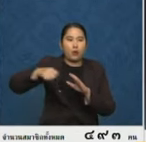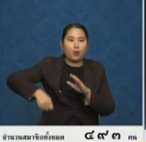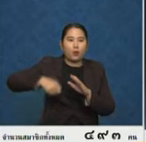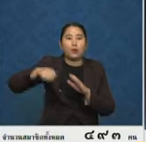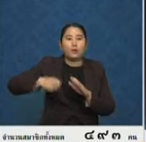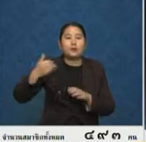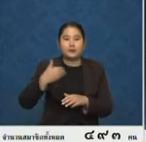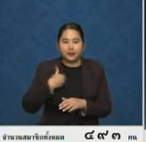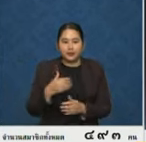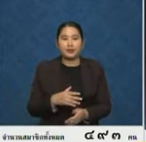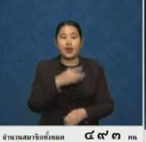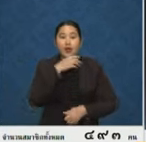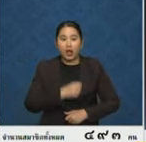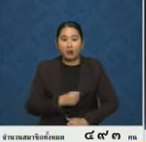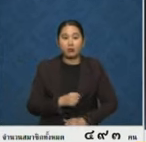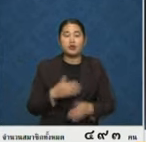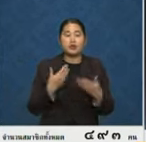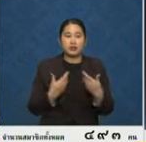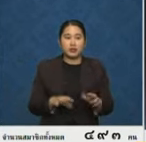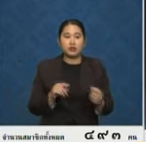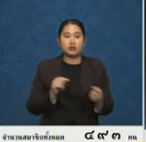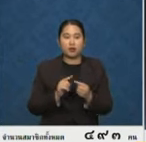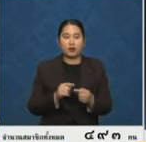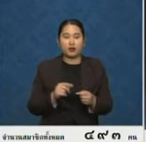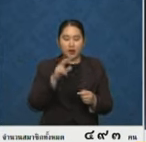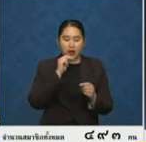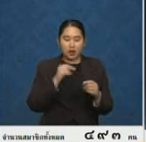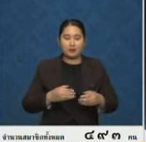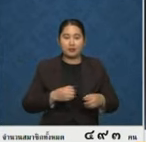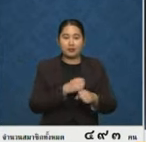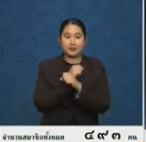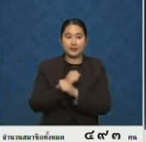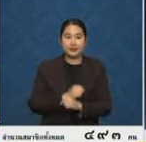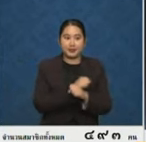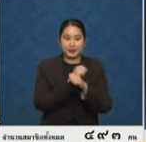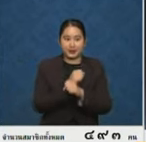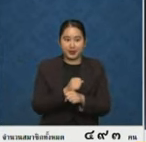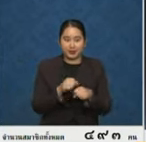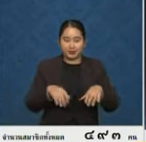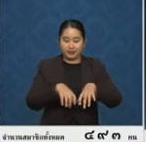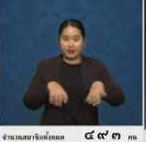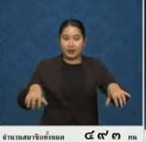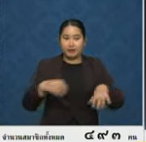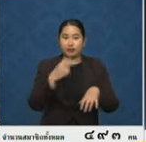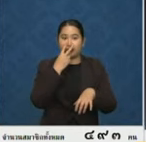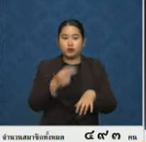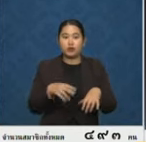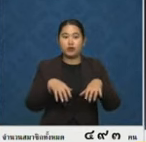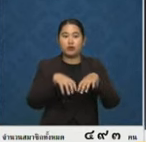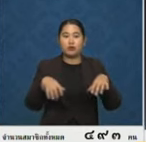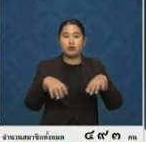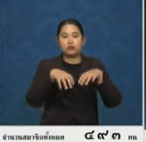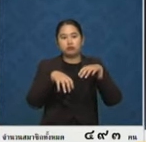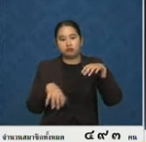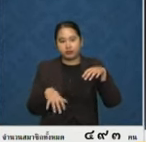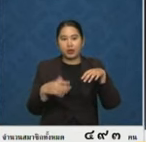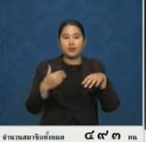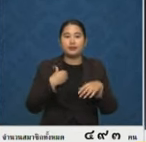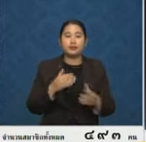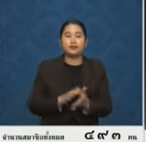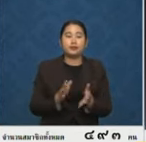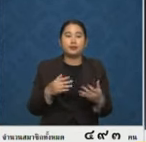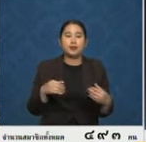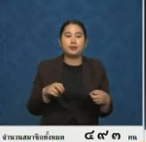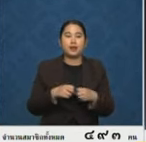ประตูครับแล้วก็คูกั้นน้ำนะครับทั้ง 2ข้างนะครับหรือตลิ่งนะครับก็มีการพังลงทำให้ไม่